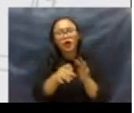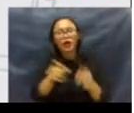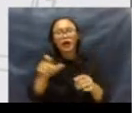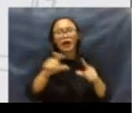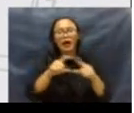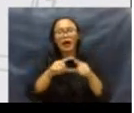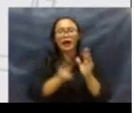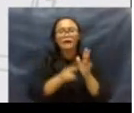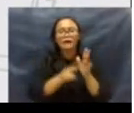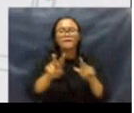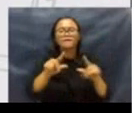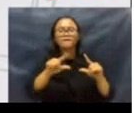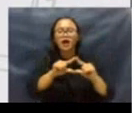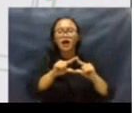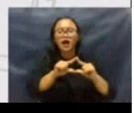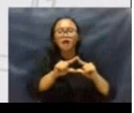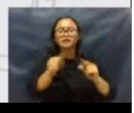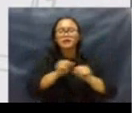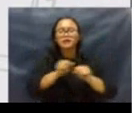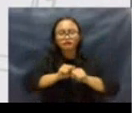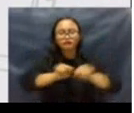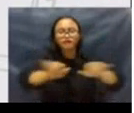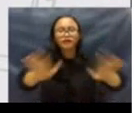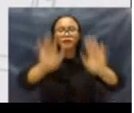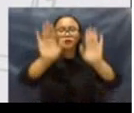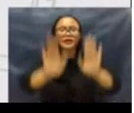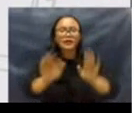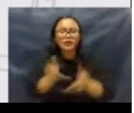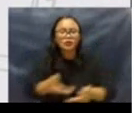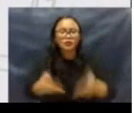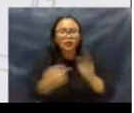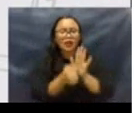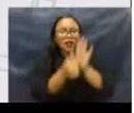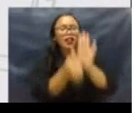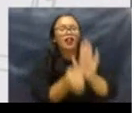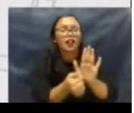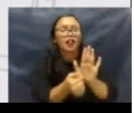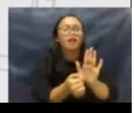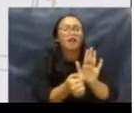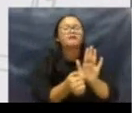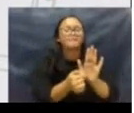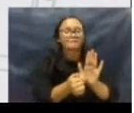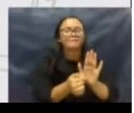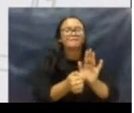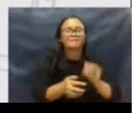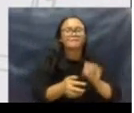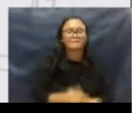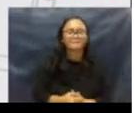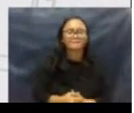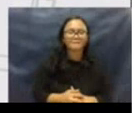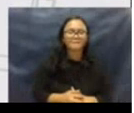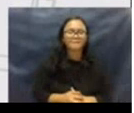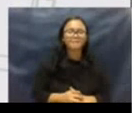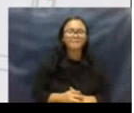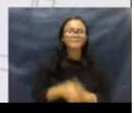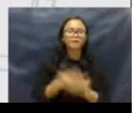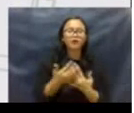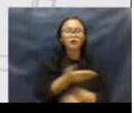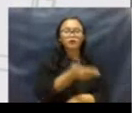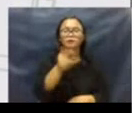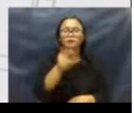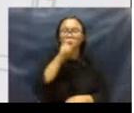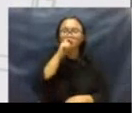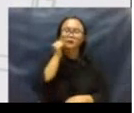media sosial. Ini contoh yang kedua, misalnya saya sadarnya sekarang Bapak dan Ibu sering menggunakan Google